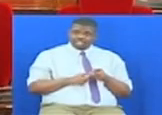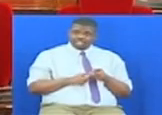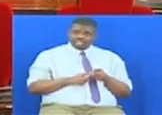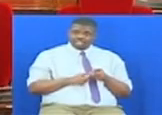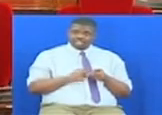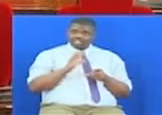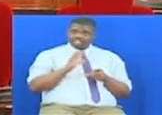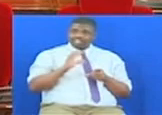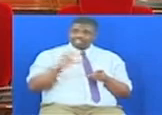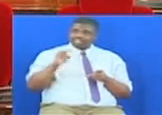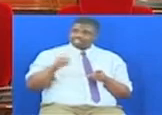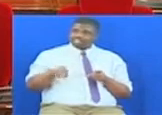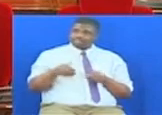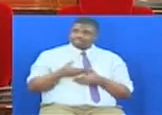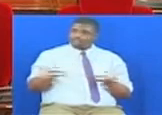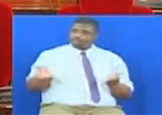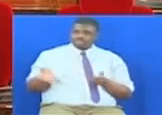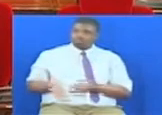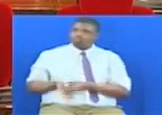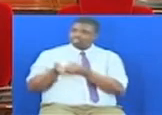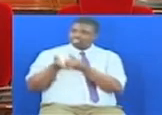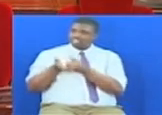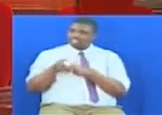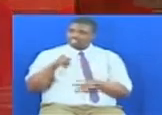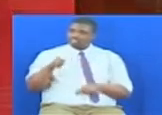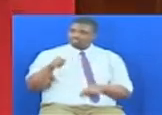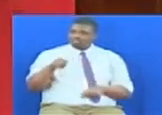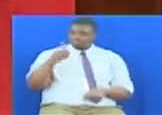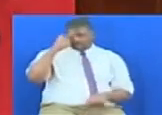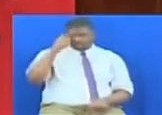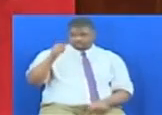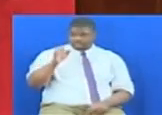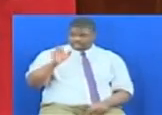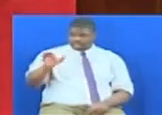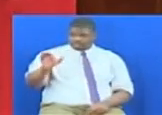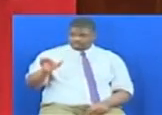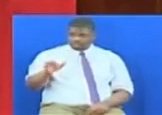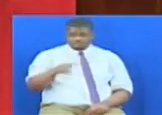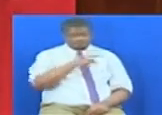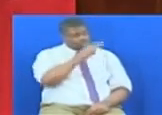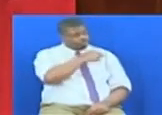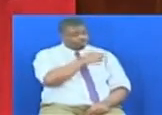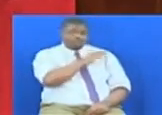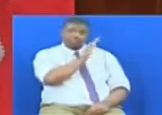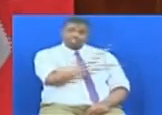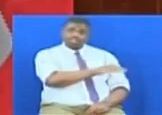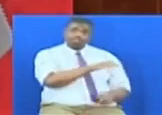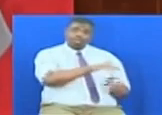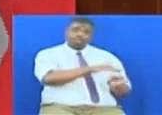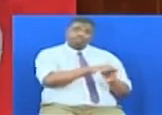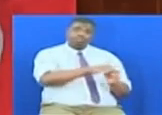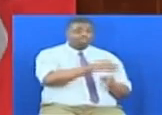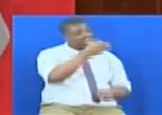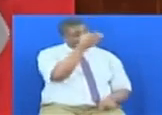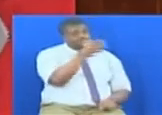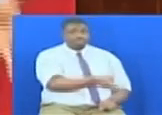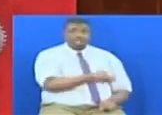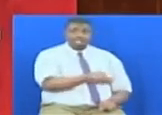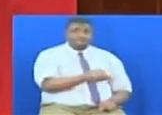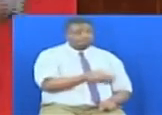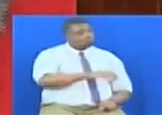sijui CCM haiwezi kuwasaidia, hiyo imani ambayo mnayo wenzenu kina Mboe na wenzake wanaitumia vibaya kupiga